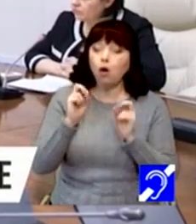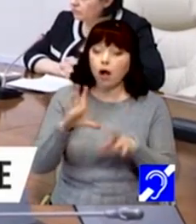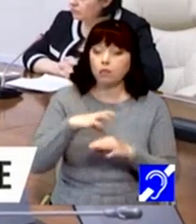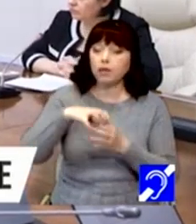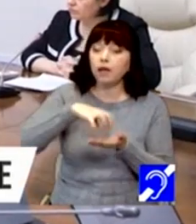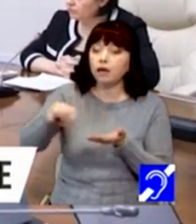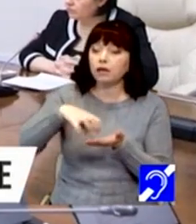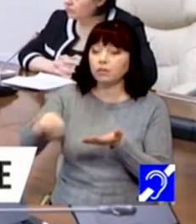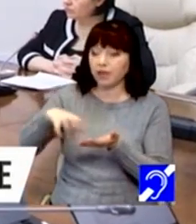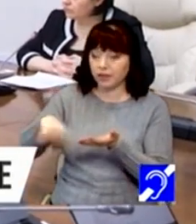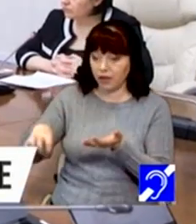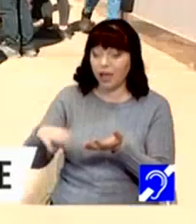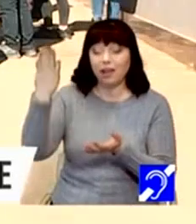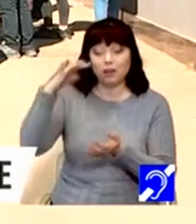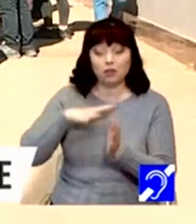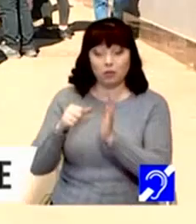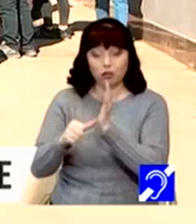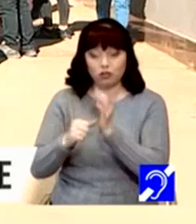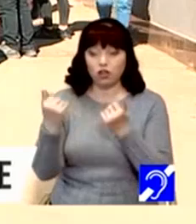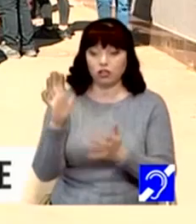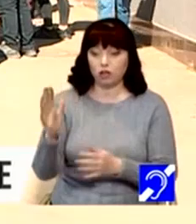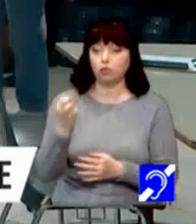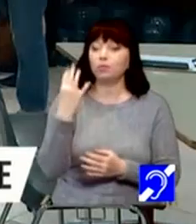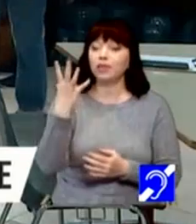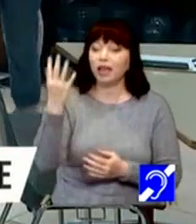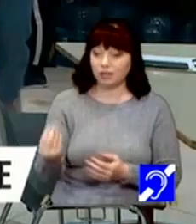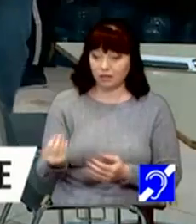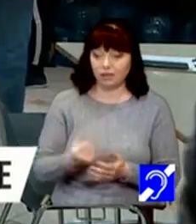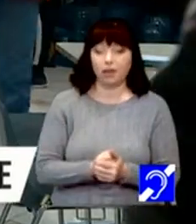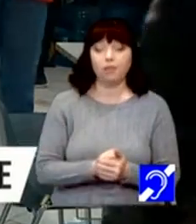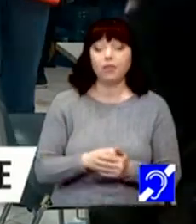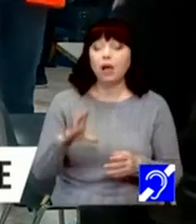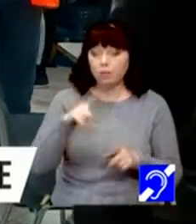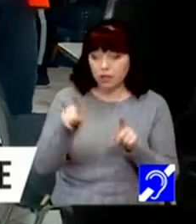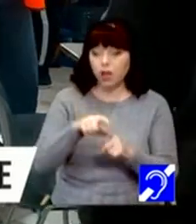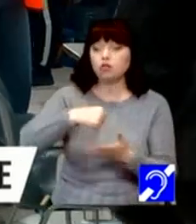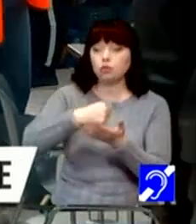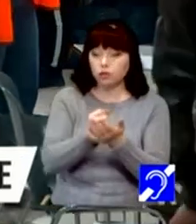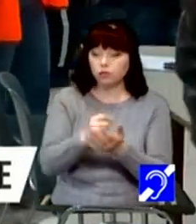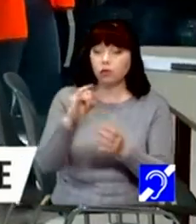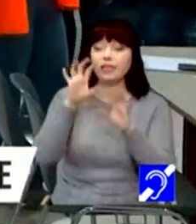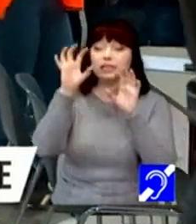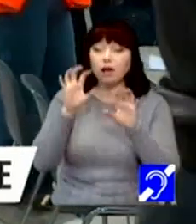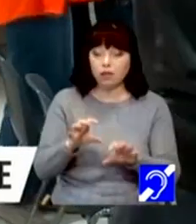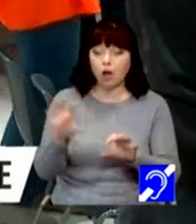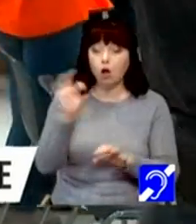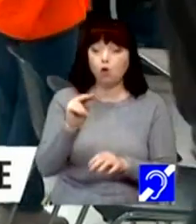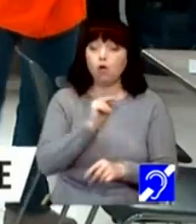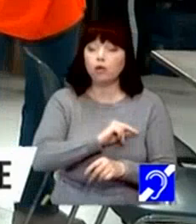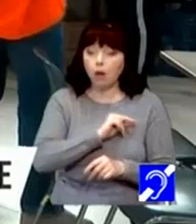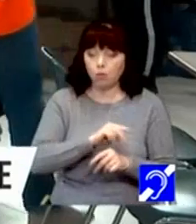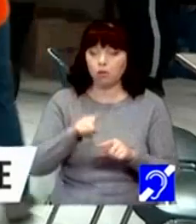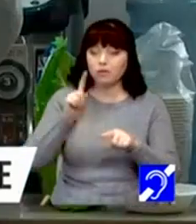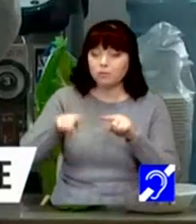acestora la 15 zile de la 60 precum era Până acum a fost aprobat și cadrul legislativ privind activitățile